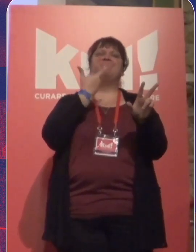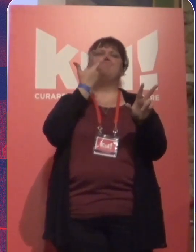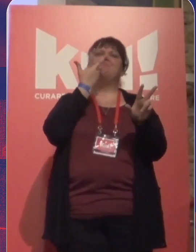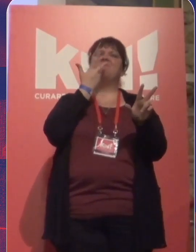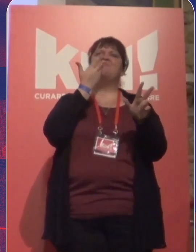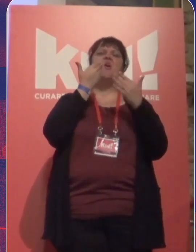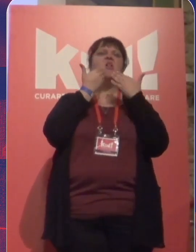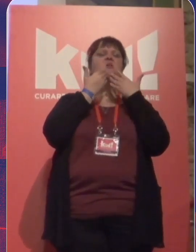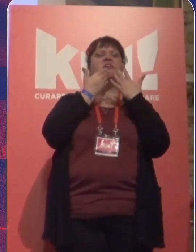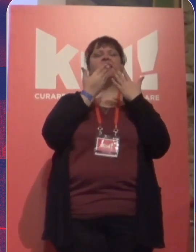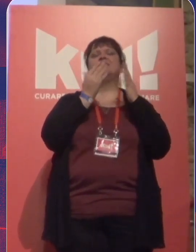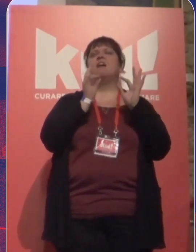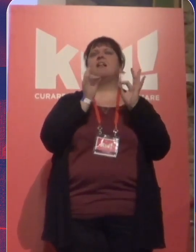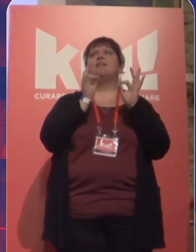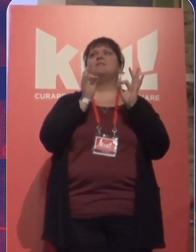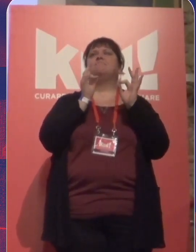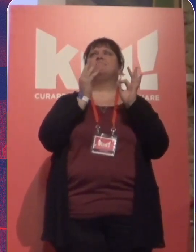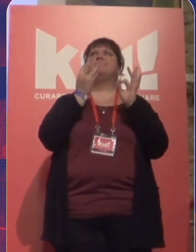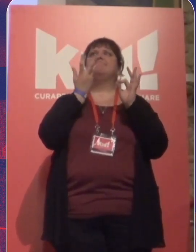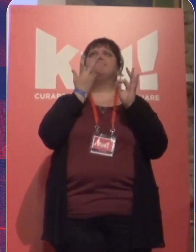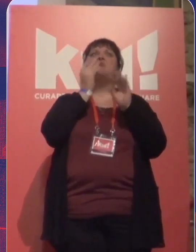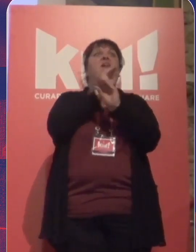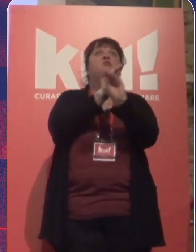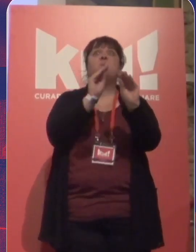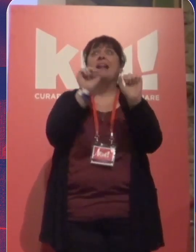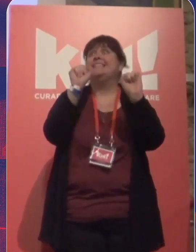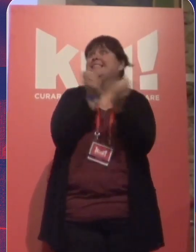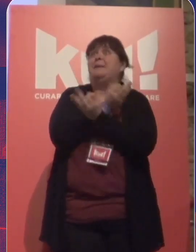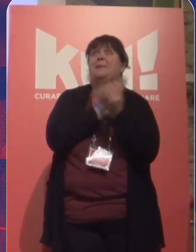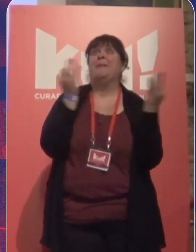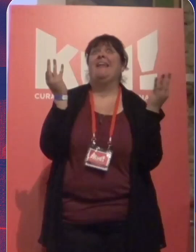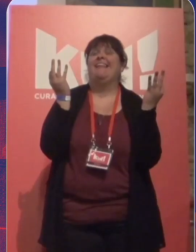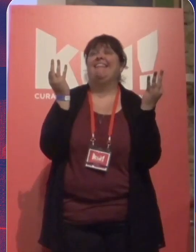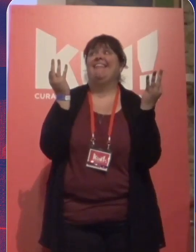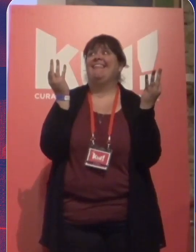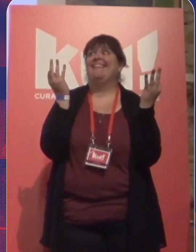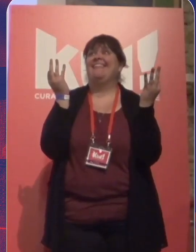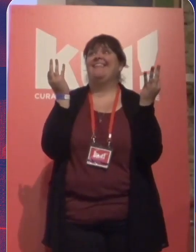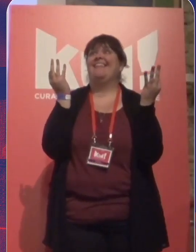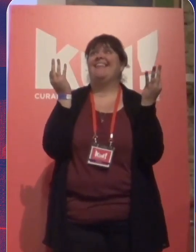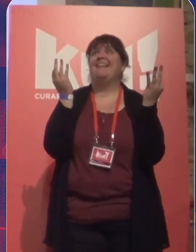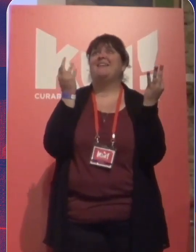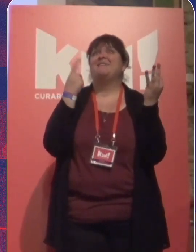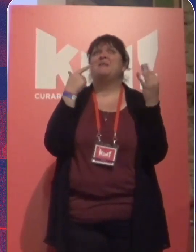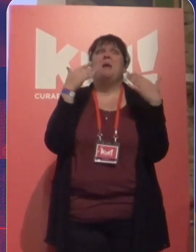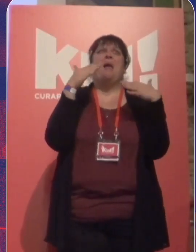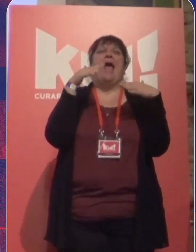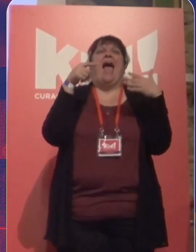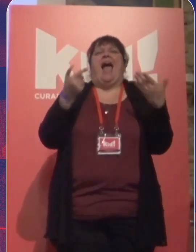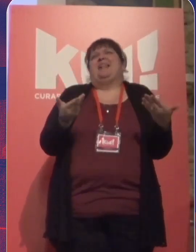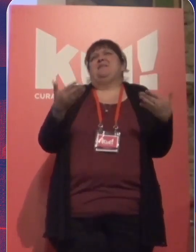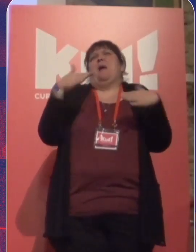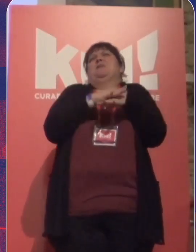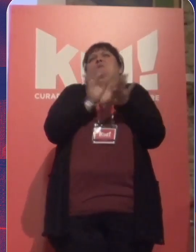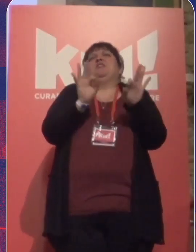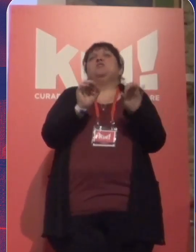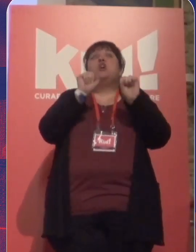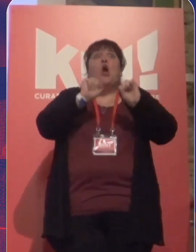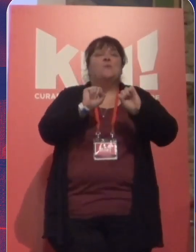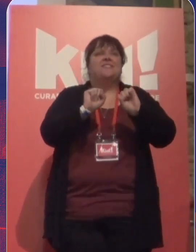spontaneamente mi verrebbe da chiedergli state bene che il solito si fa così in questo periodo come stai